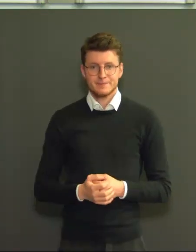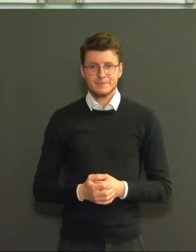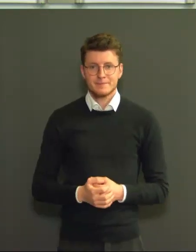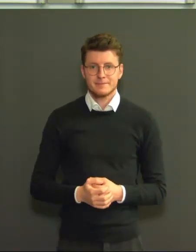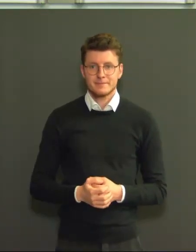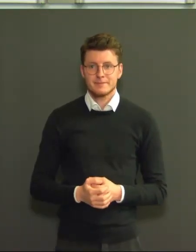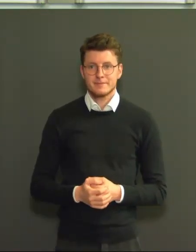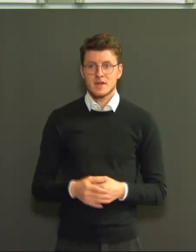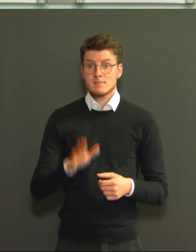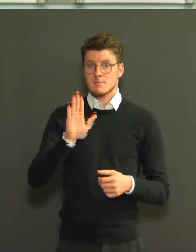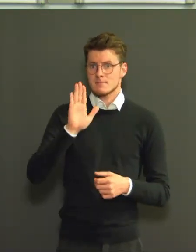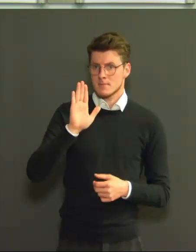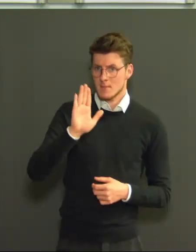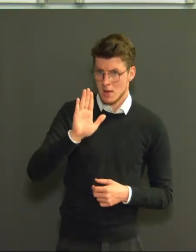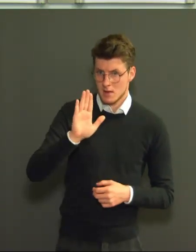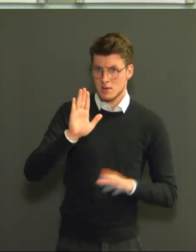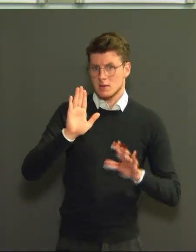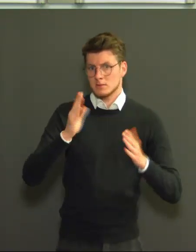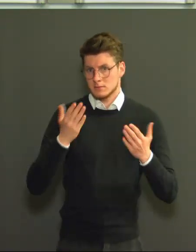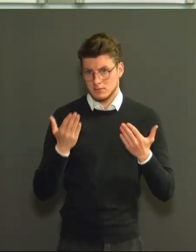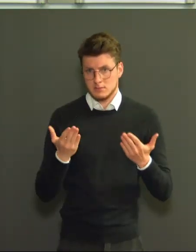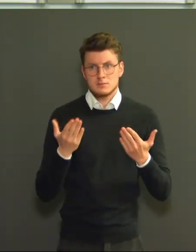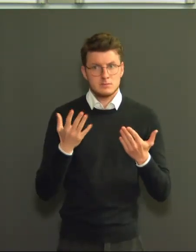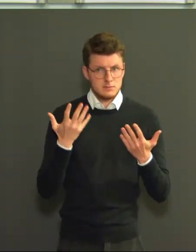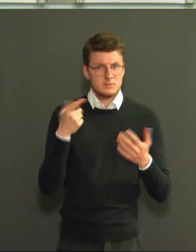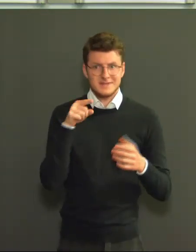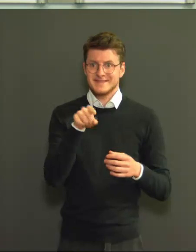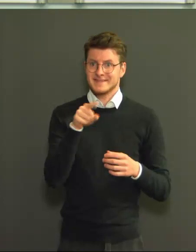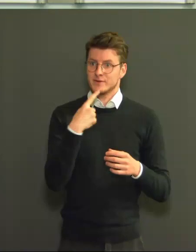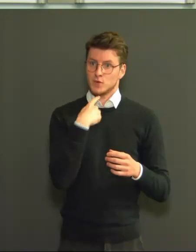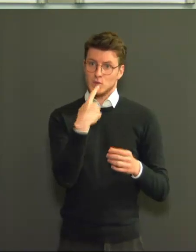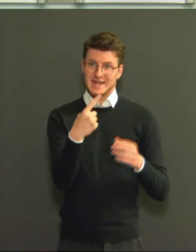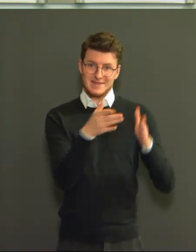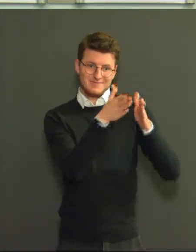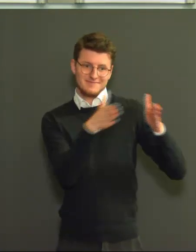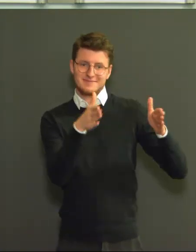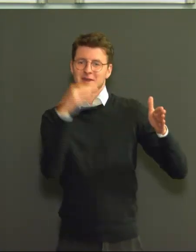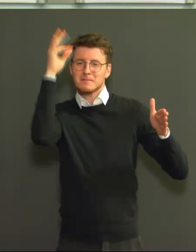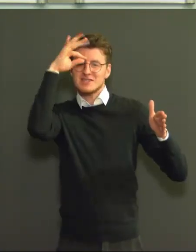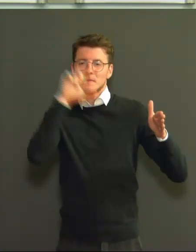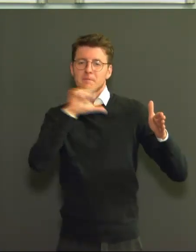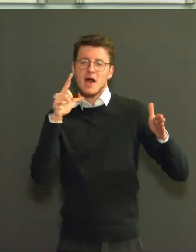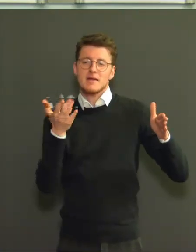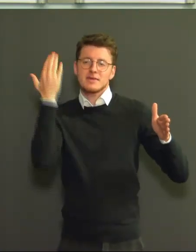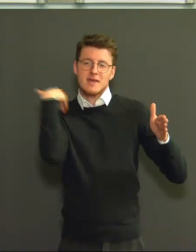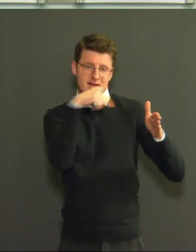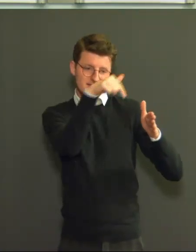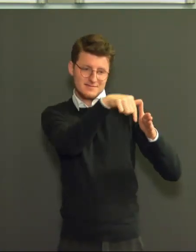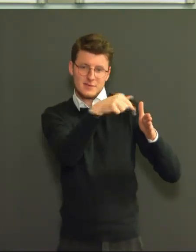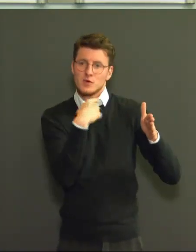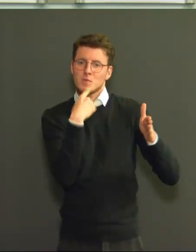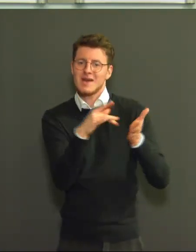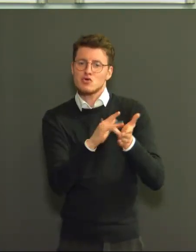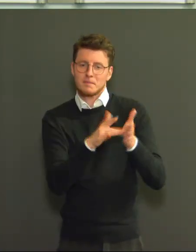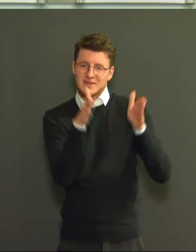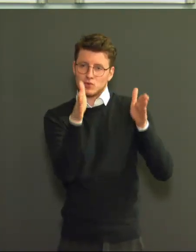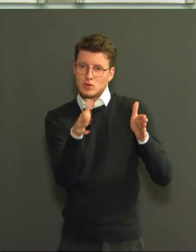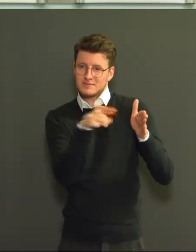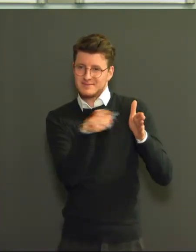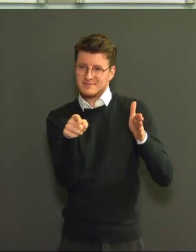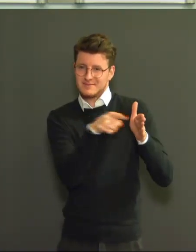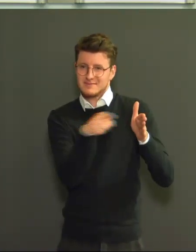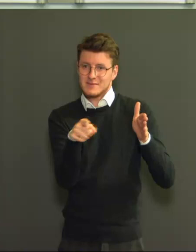Let op, want vandaag ligt Pinkstermaandag nog steeds in de periode van het weekgemiddelde, terwijl er geen feestdag meer ligt in